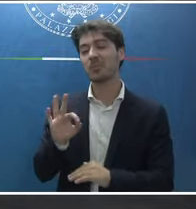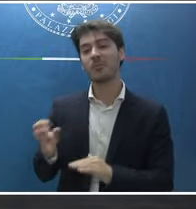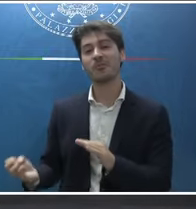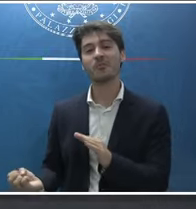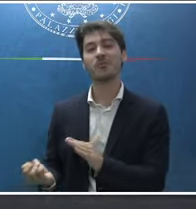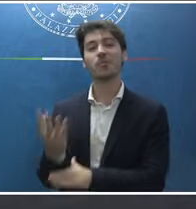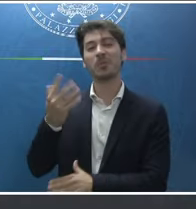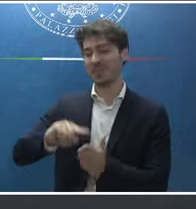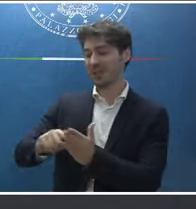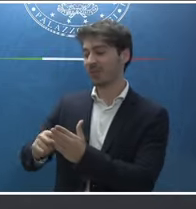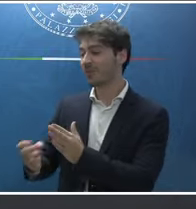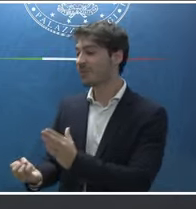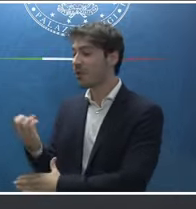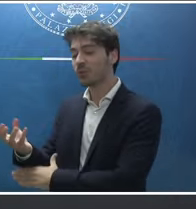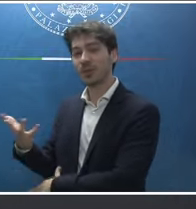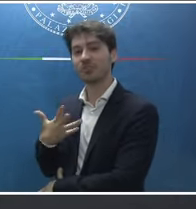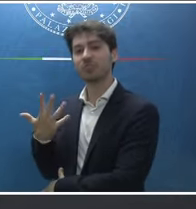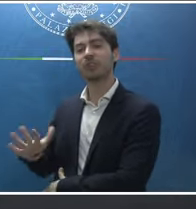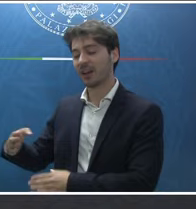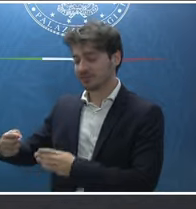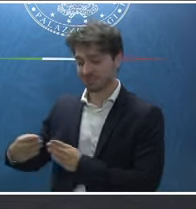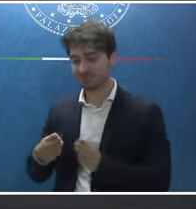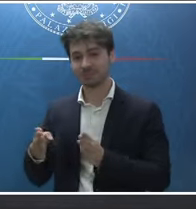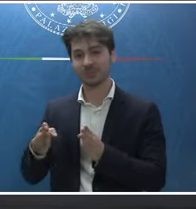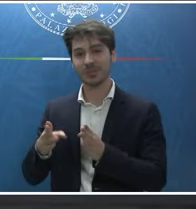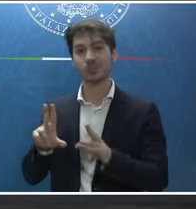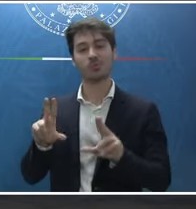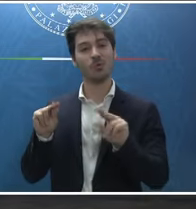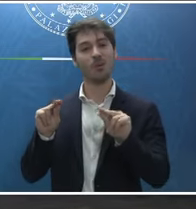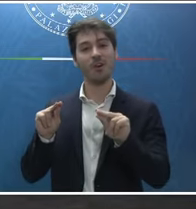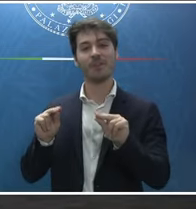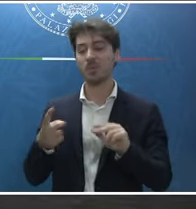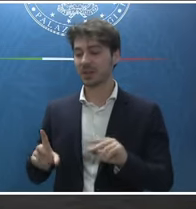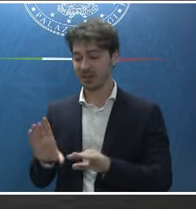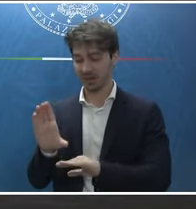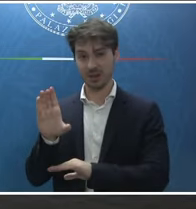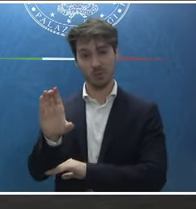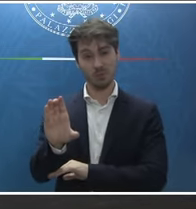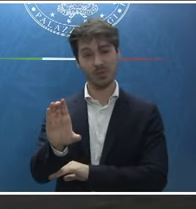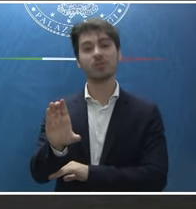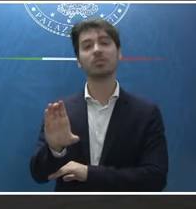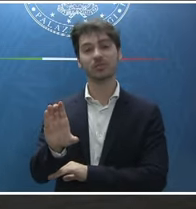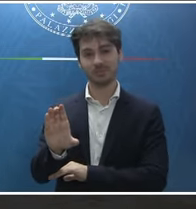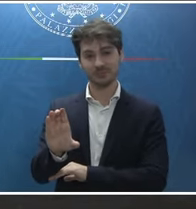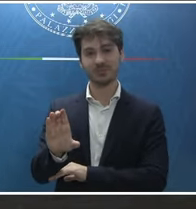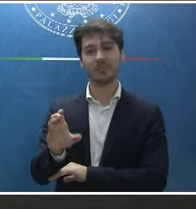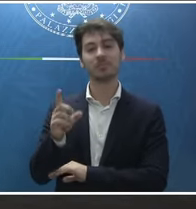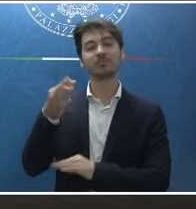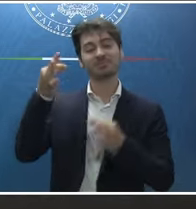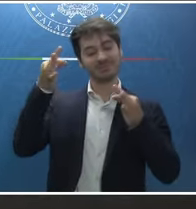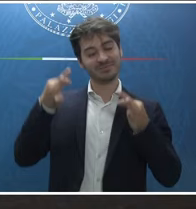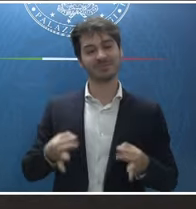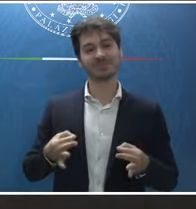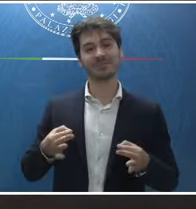questi milioni, perché sono già incamminate verso un sentiero di recupero, verso la definitiva lasciata